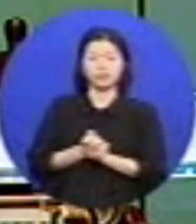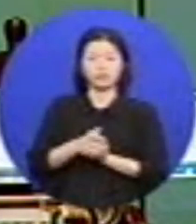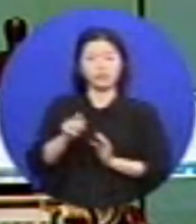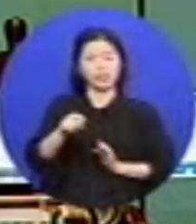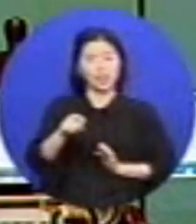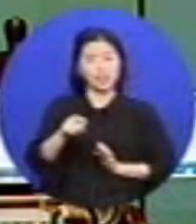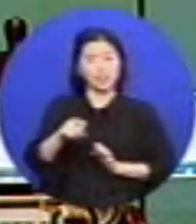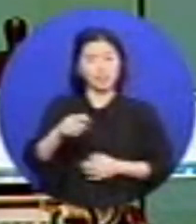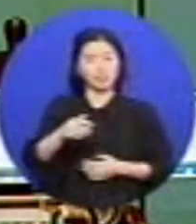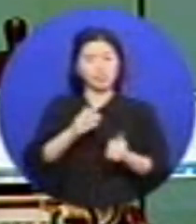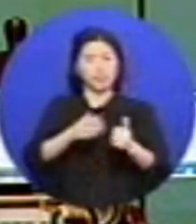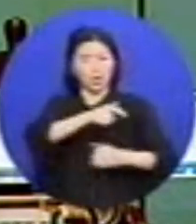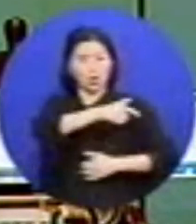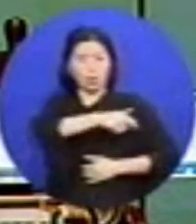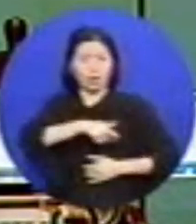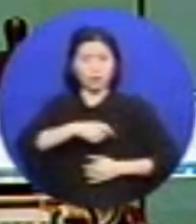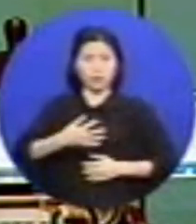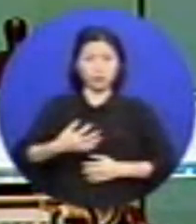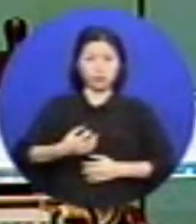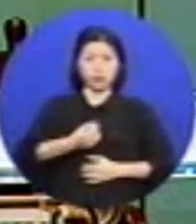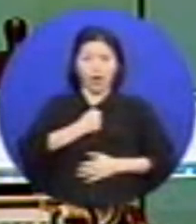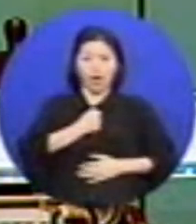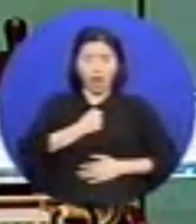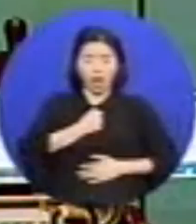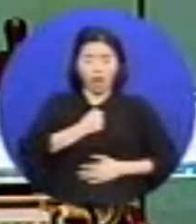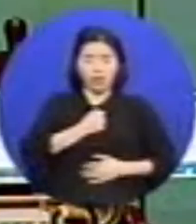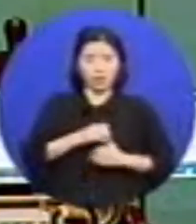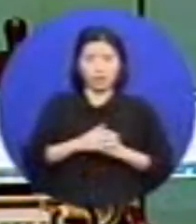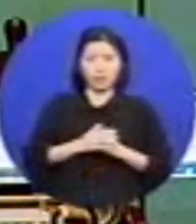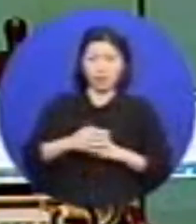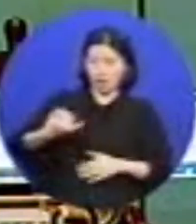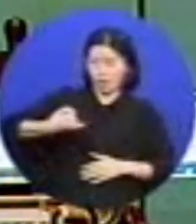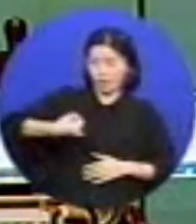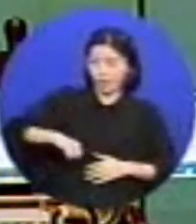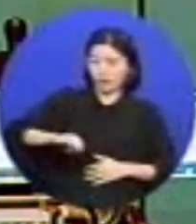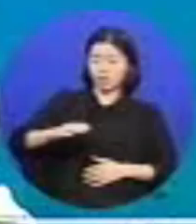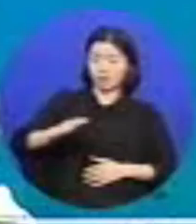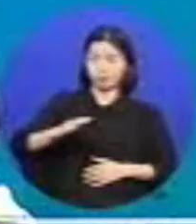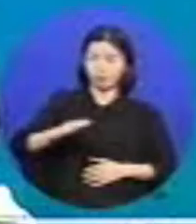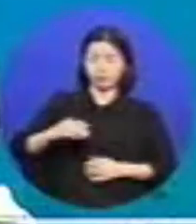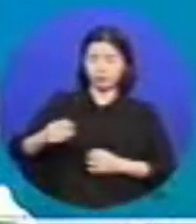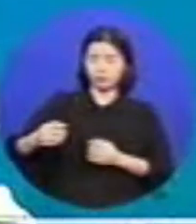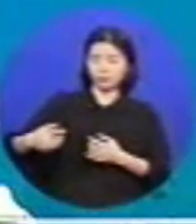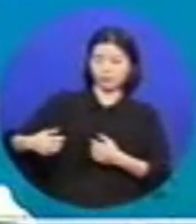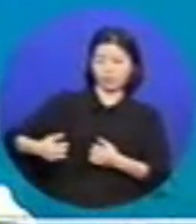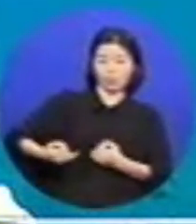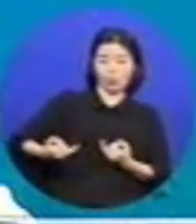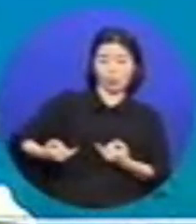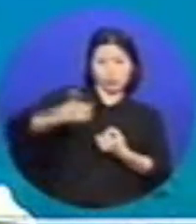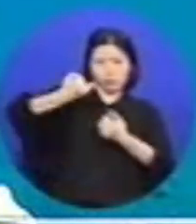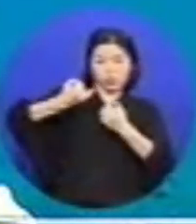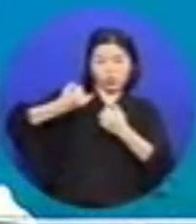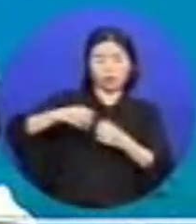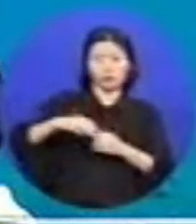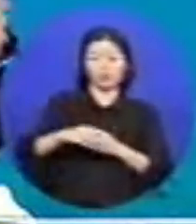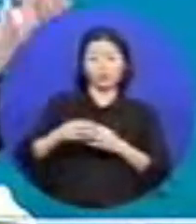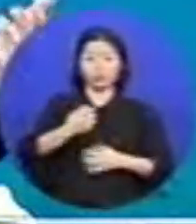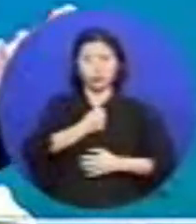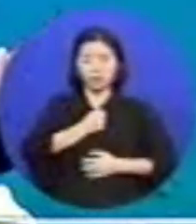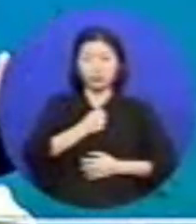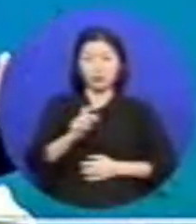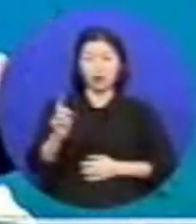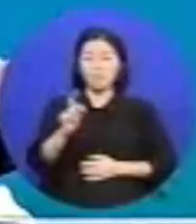이 권사님이 얼마나 충격을 받았는지 딸이 대든 것도 충격이지만